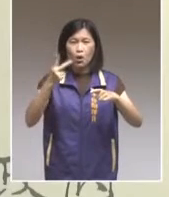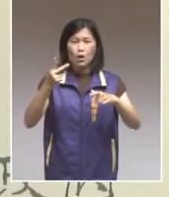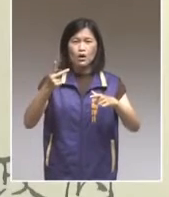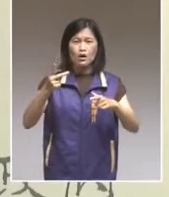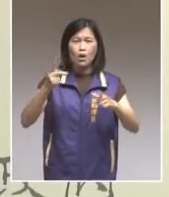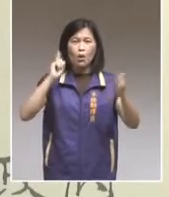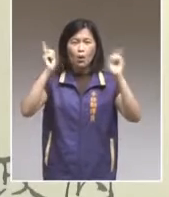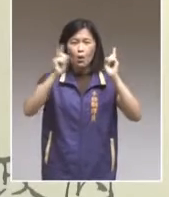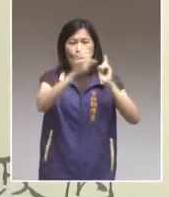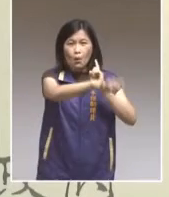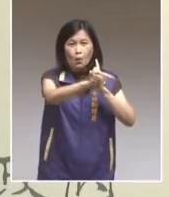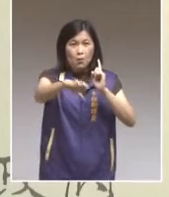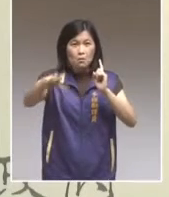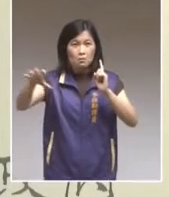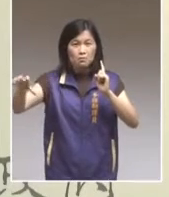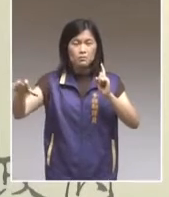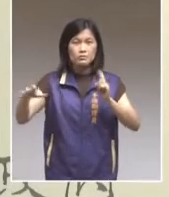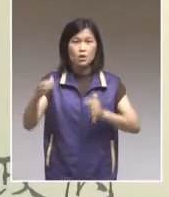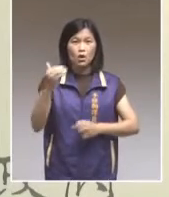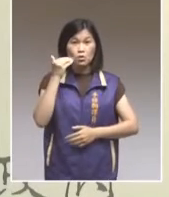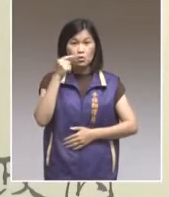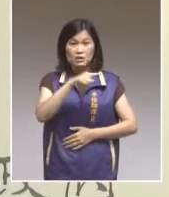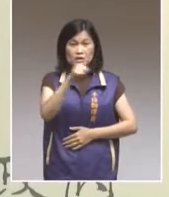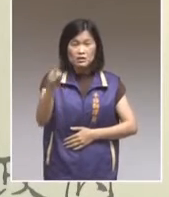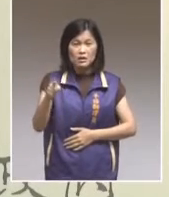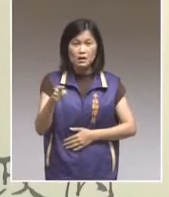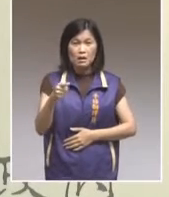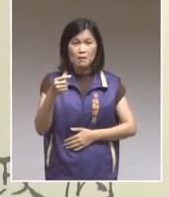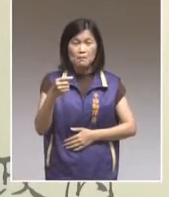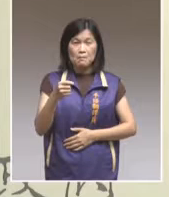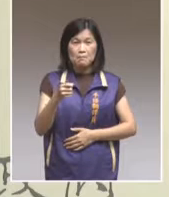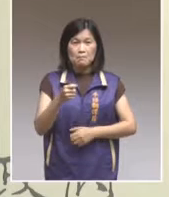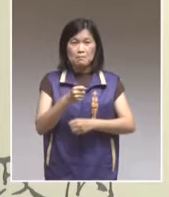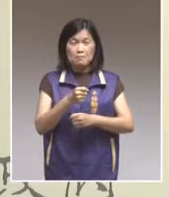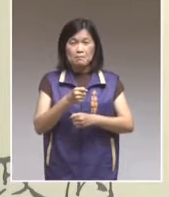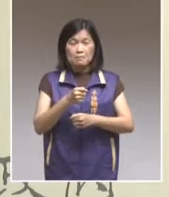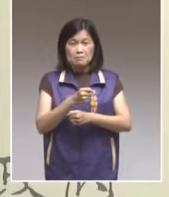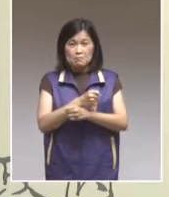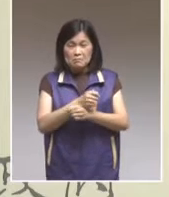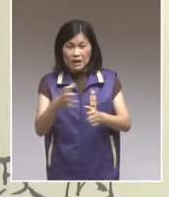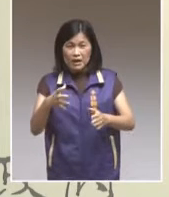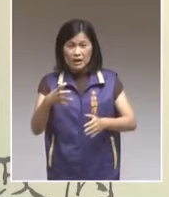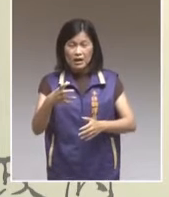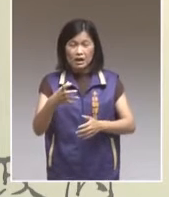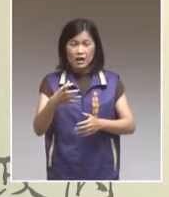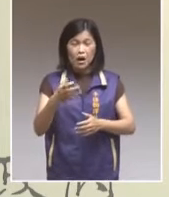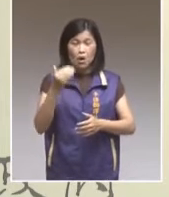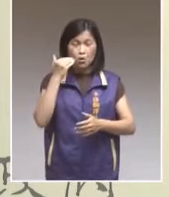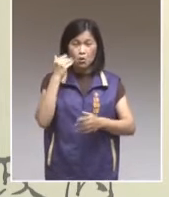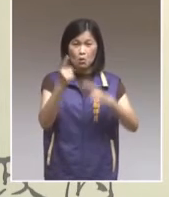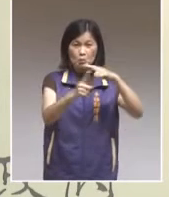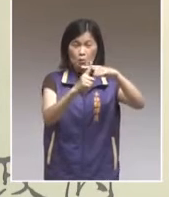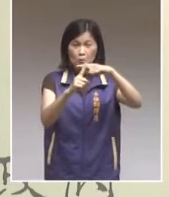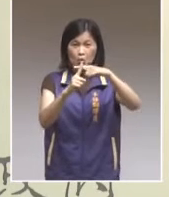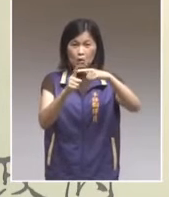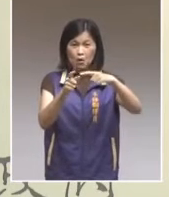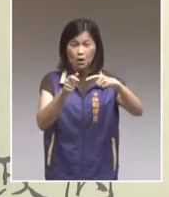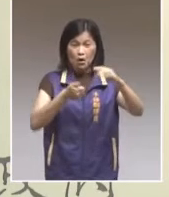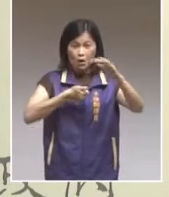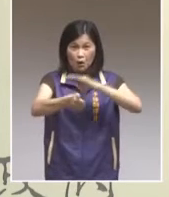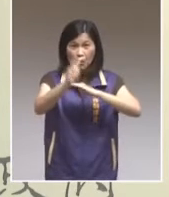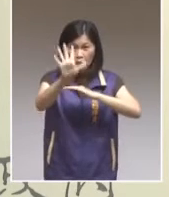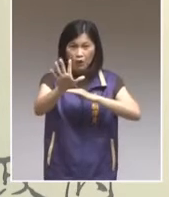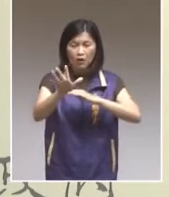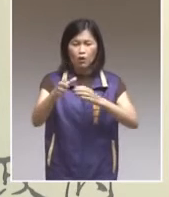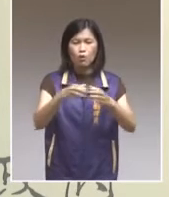域，那这些如果有不必要的暴露风险，甚至有这个确诊感染在里面的话，那很容易造成整